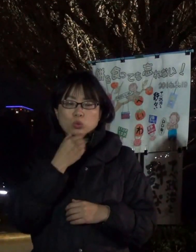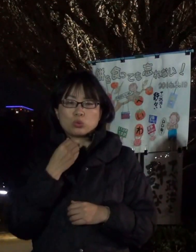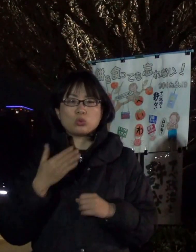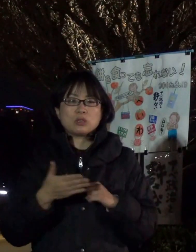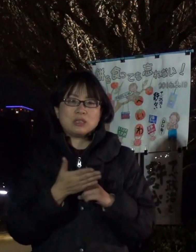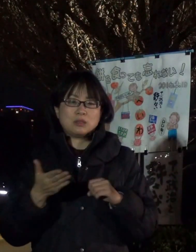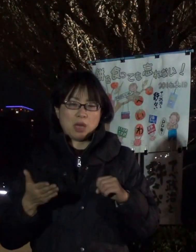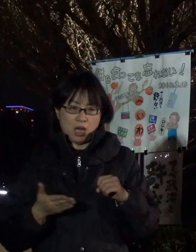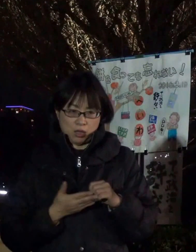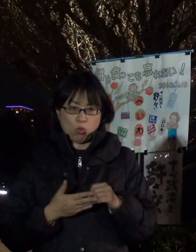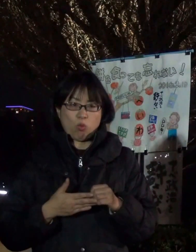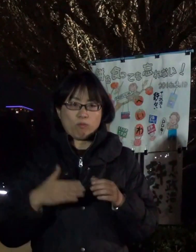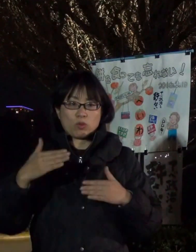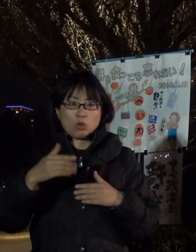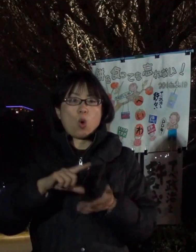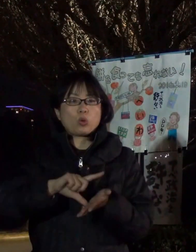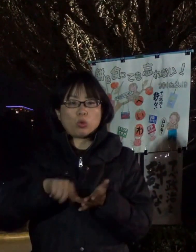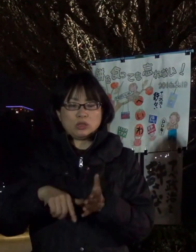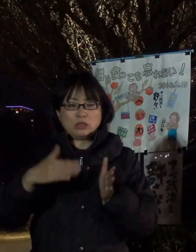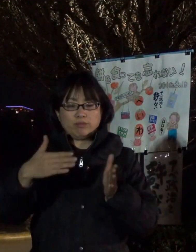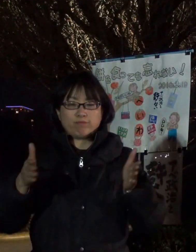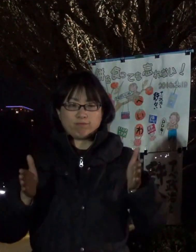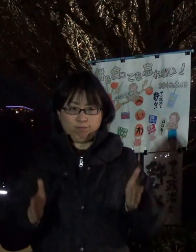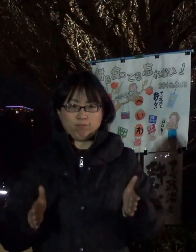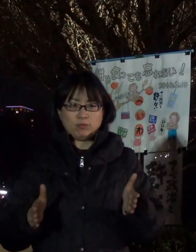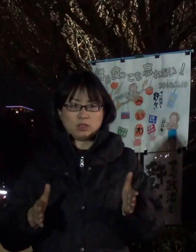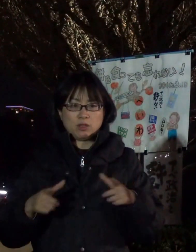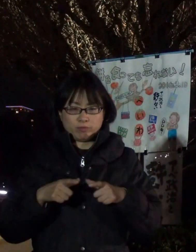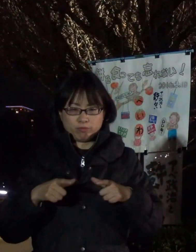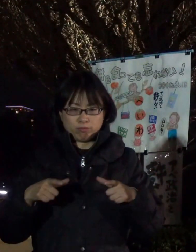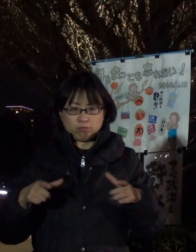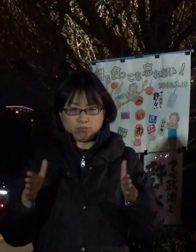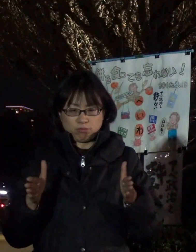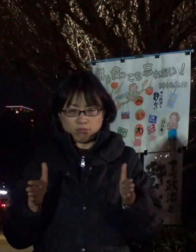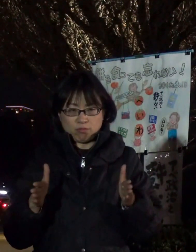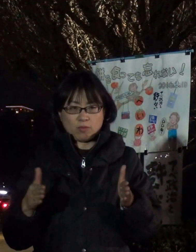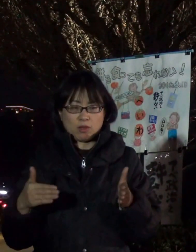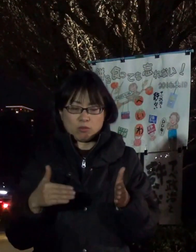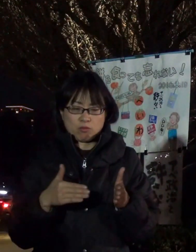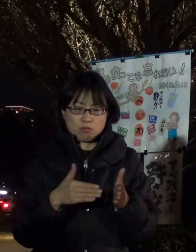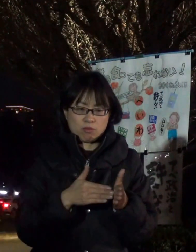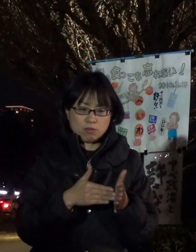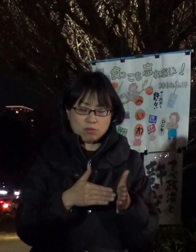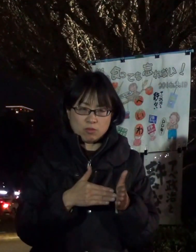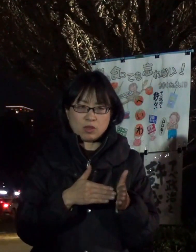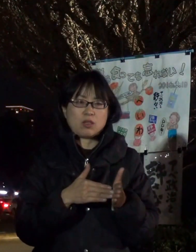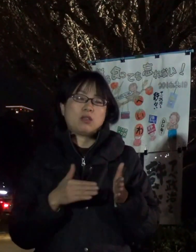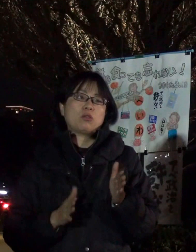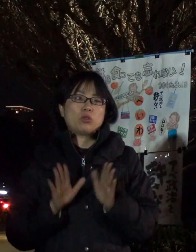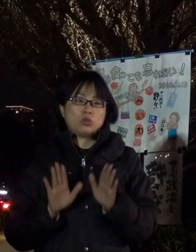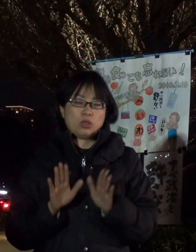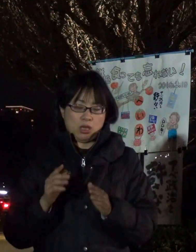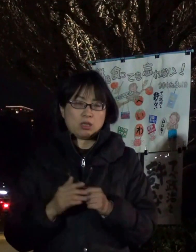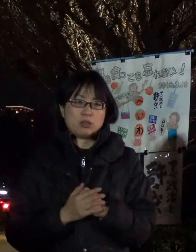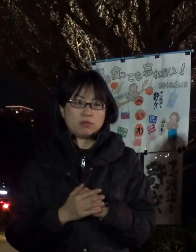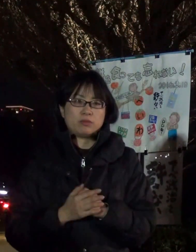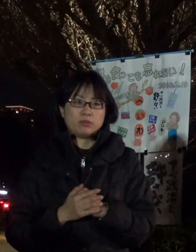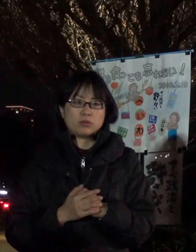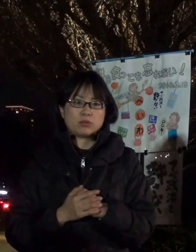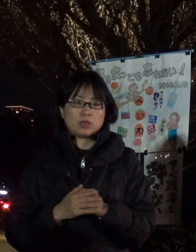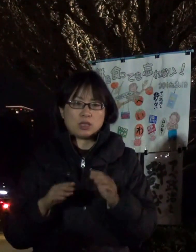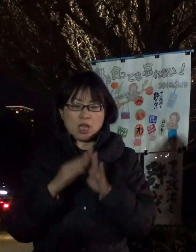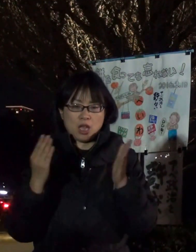ゴミを置いている状態です。いつか敷地は埋め尽くされます。埋め尽くされたら それ以上も作業はできません。であ